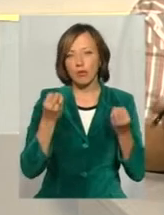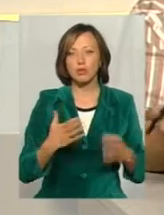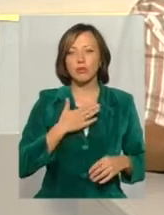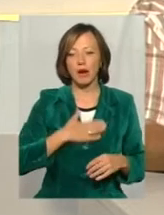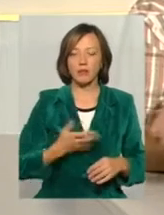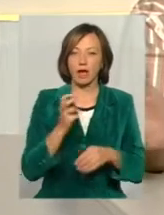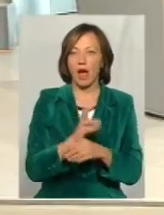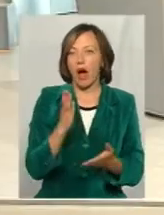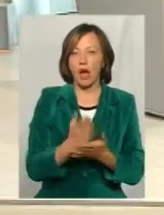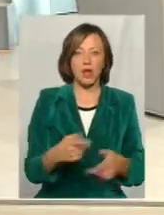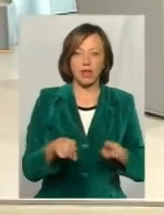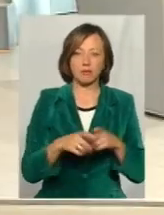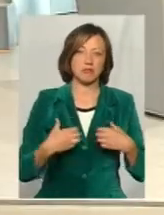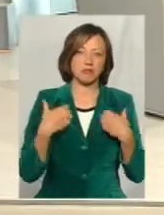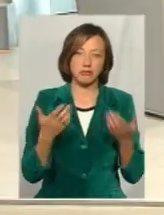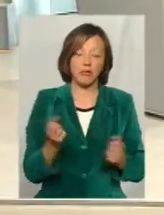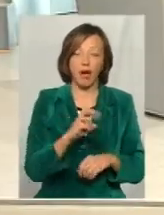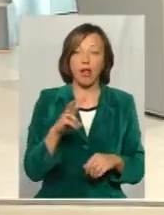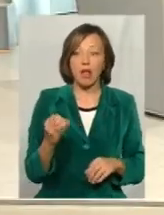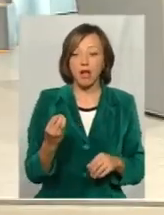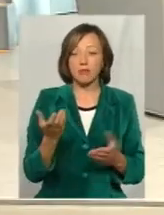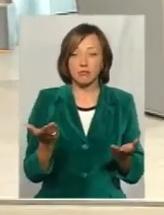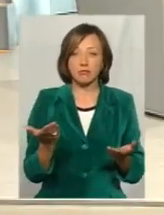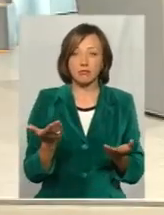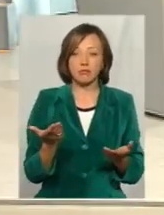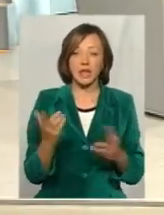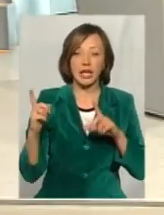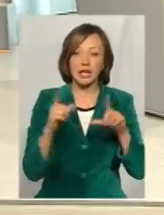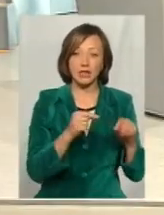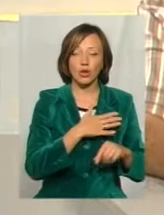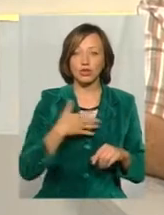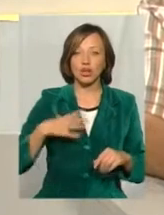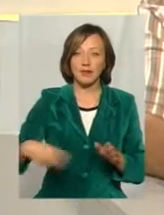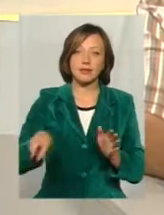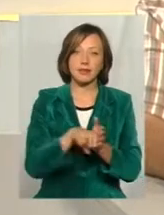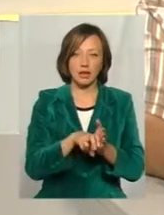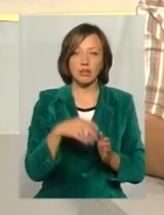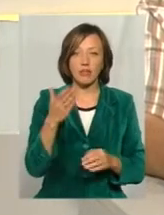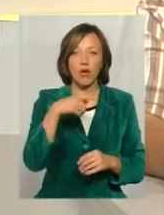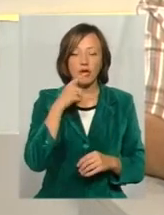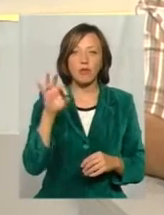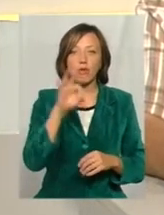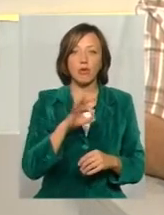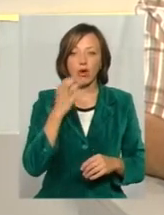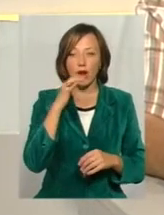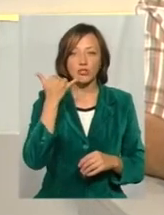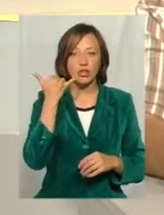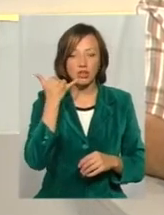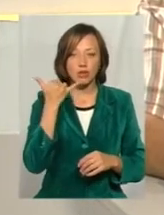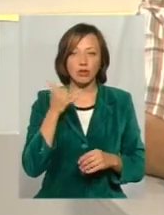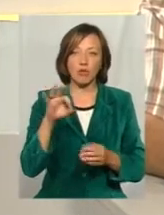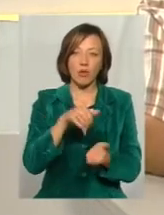приємно зайти, а є такі, ну які є. Але з іншого боку, їде, і ти не хочеш чекати, сідаєш. Ви говорили про гарячу лінію, про відмову